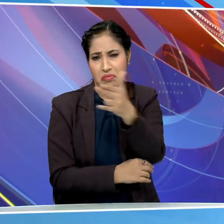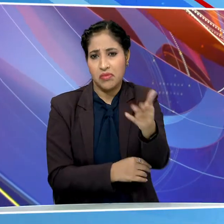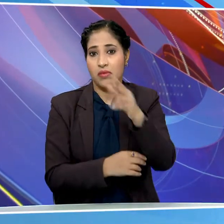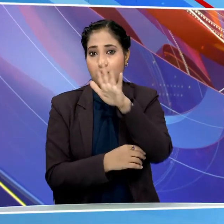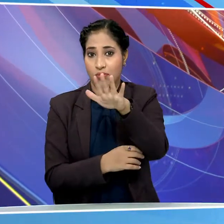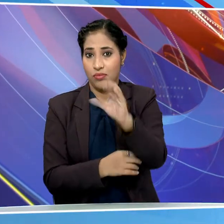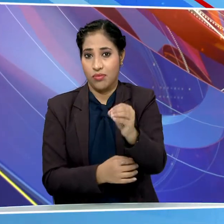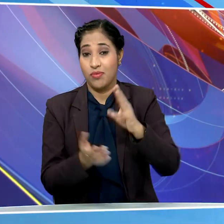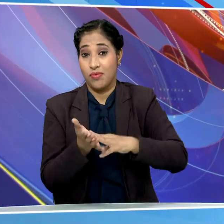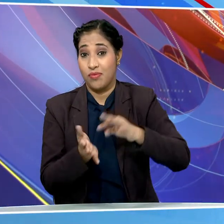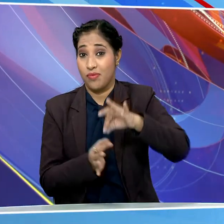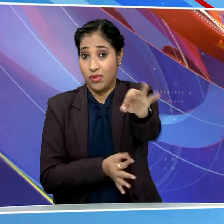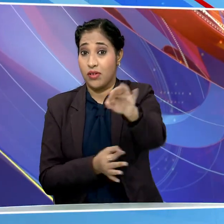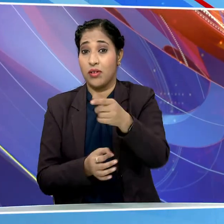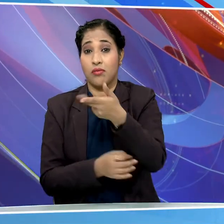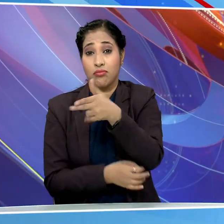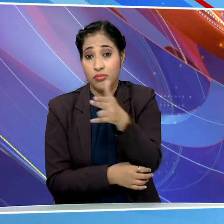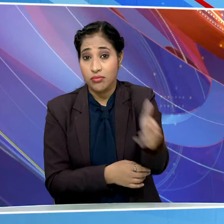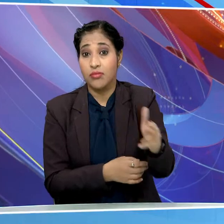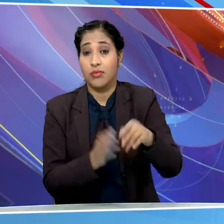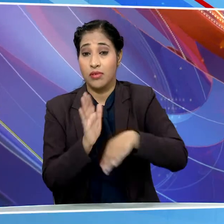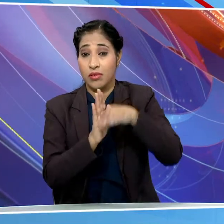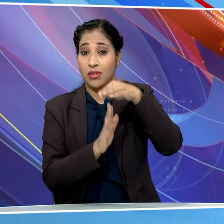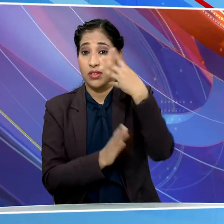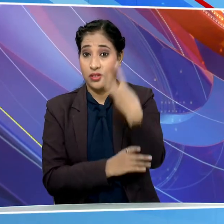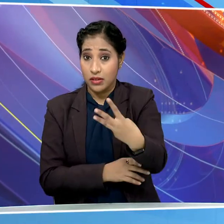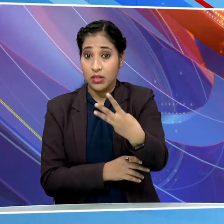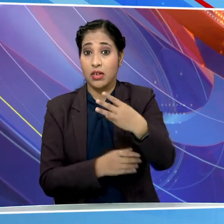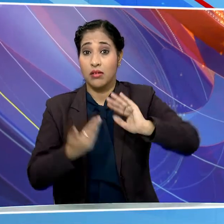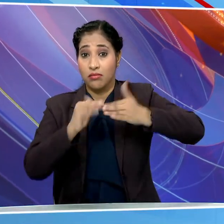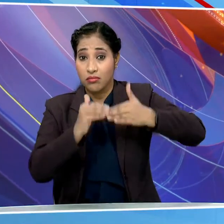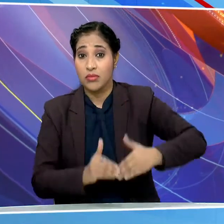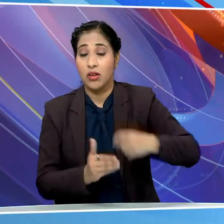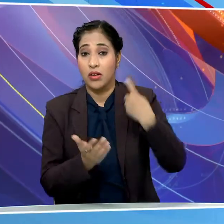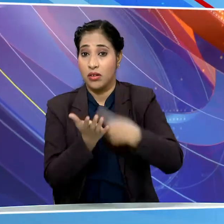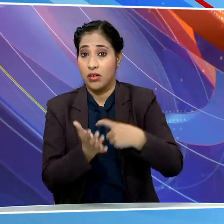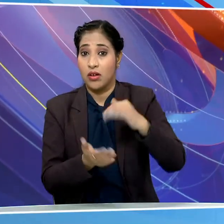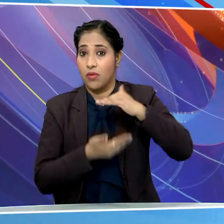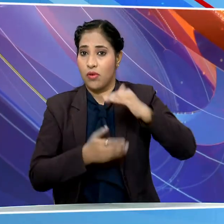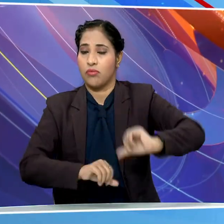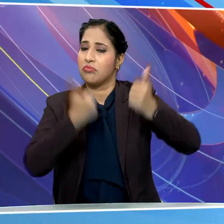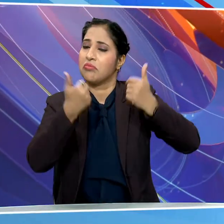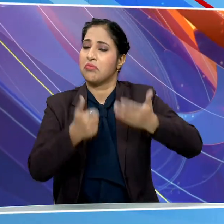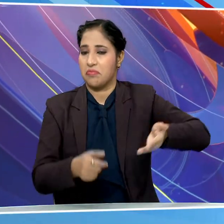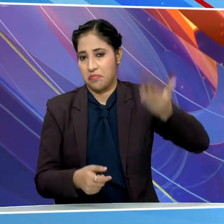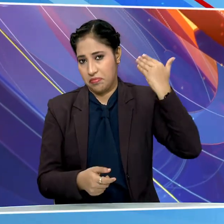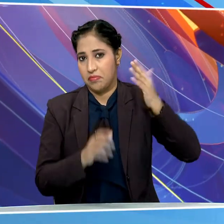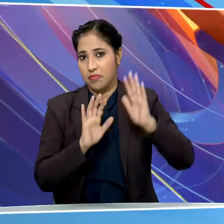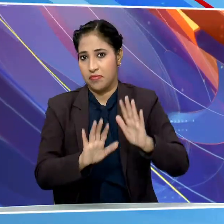50 मीटर राइफल 3 पोजीशन के टीम इवेंट में रजत पदक जीता था.